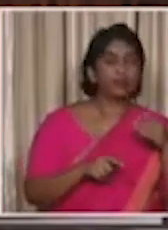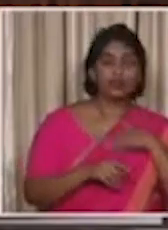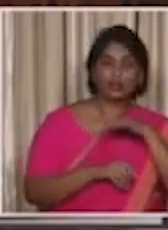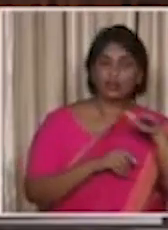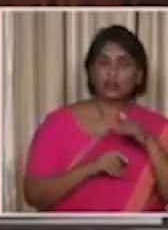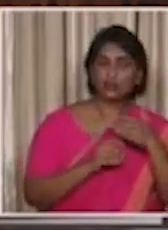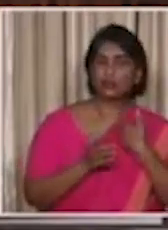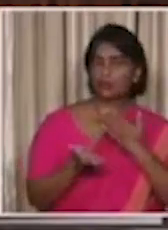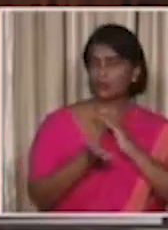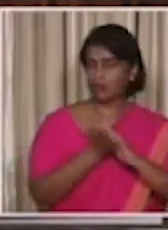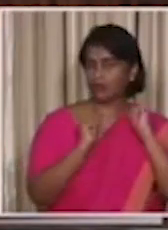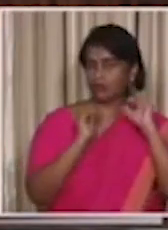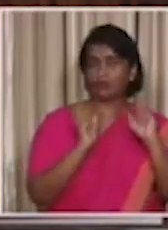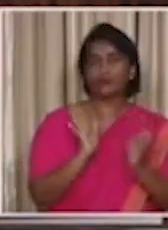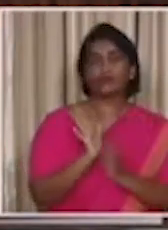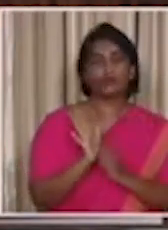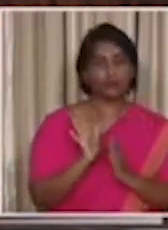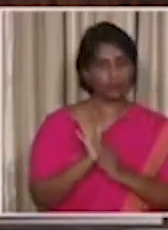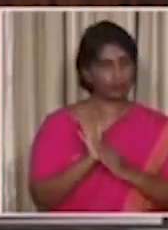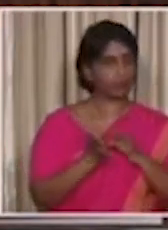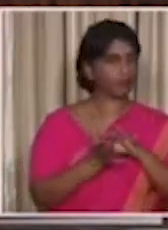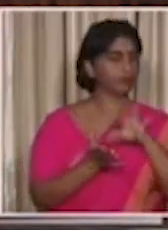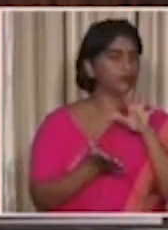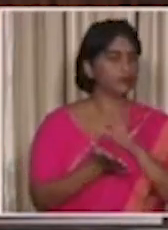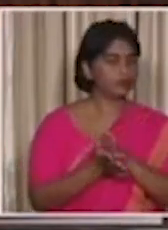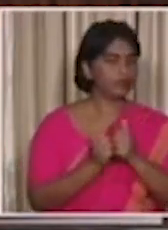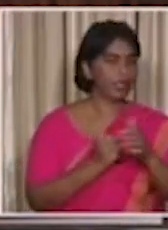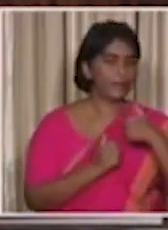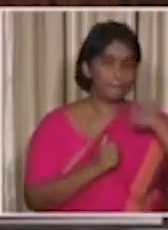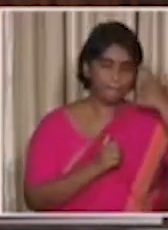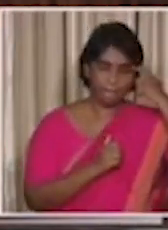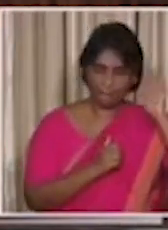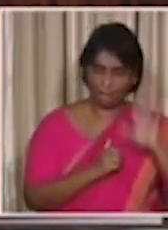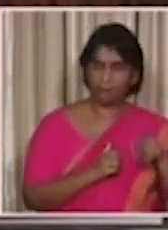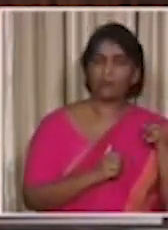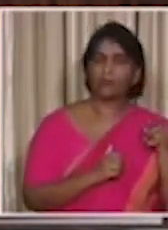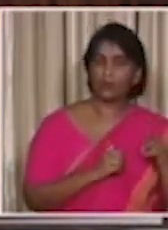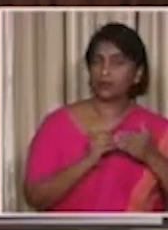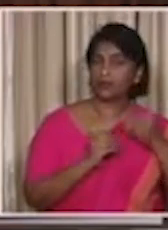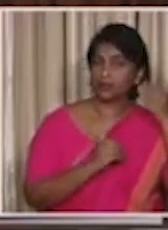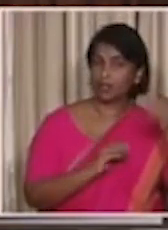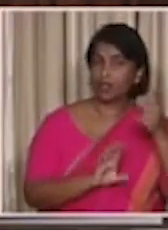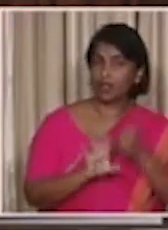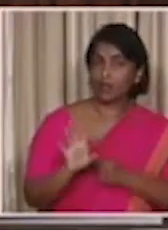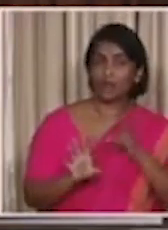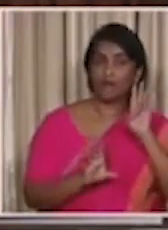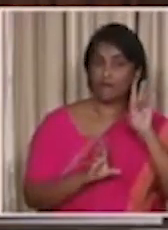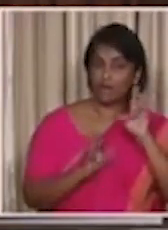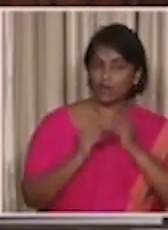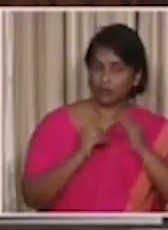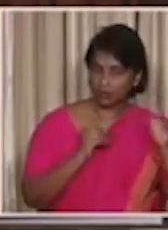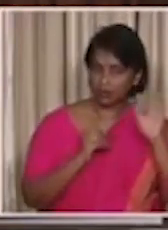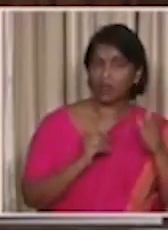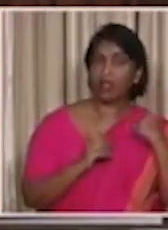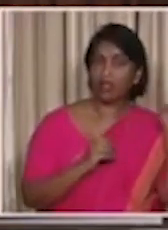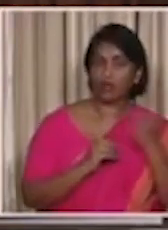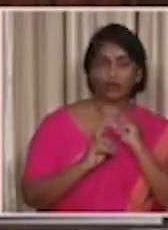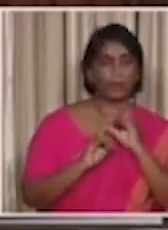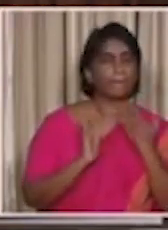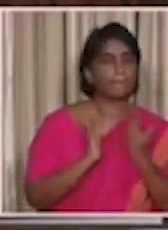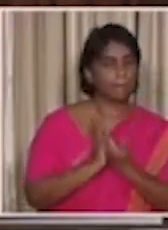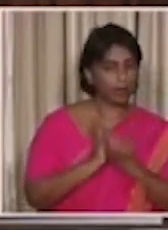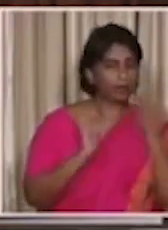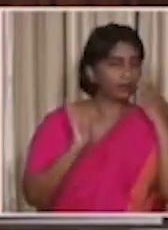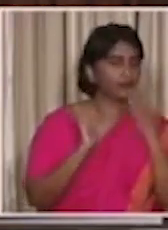සමාජ සාධාරණ කොමිෂන් සභාව ස්ථාපිත කරන්නට බලාපොරොත්තු වෙනවා. ඉදිරි වසර 25 සඳහා අලුත් ප්‍රතිපත්ති